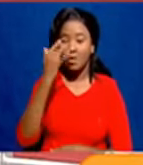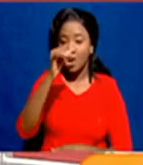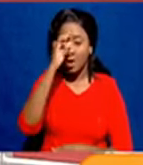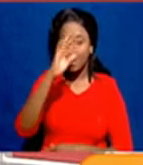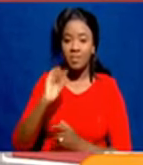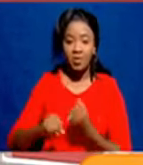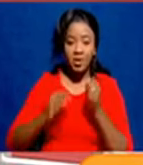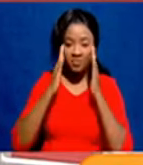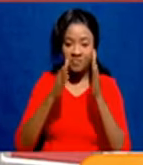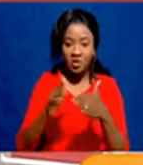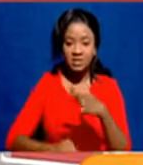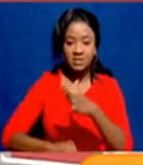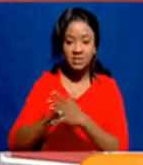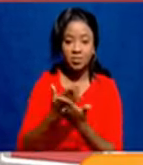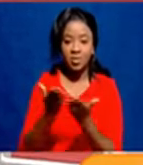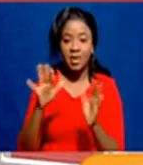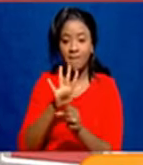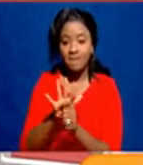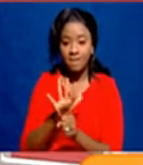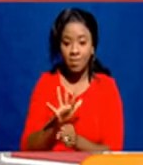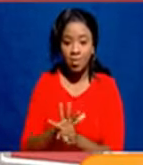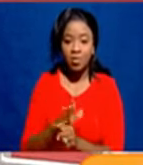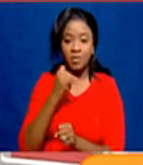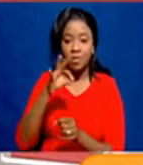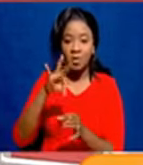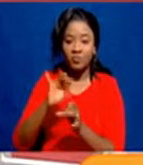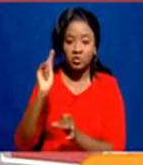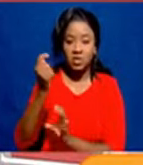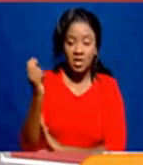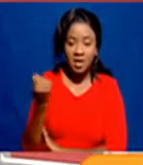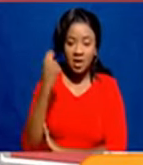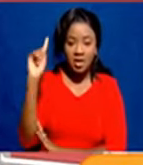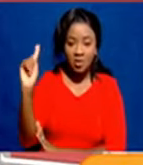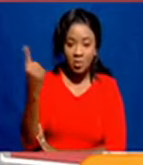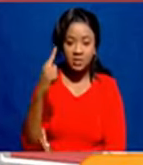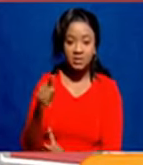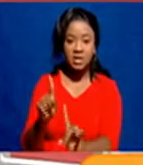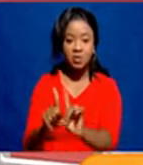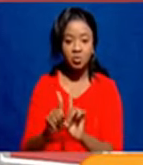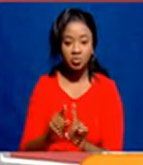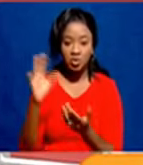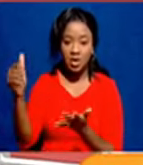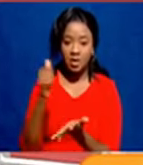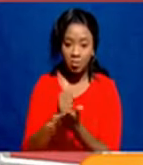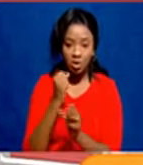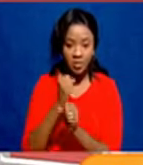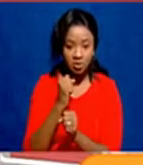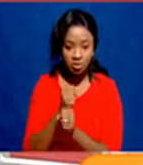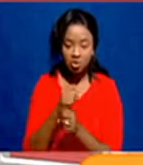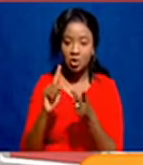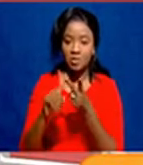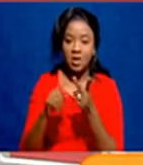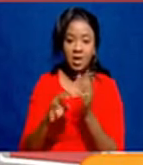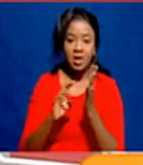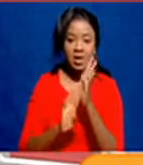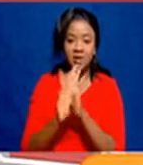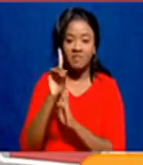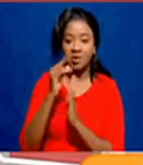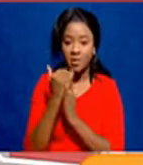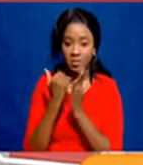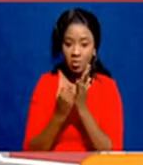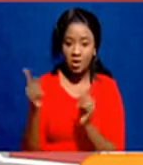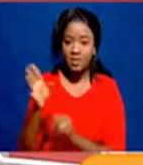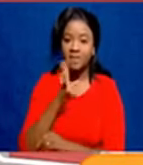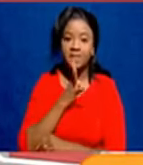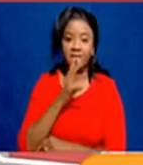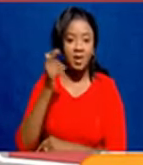itawapa kipaumbele wale waliopiga kura Kenya Kwanza hasa katika nafasi za ajira na miradi ya maendeleo. Na Gachagua alikuwa akizungumza katika